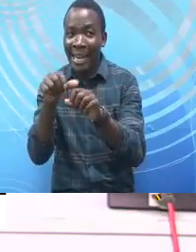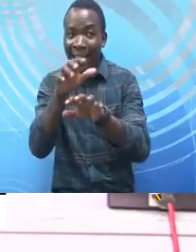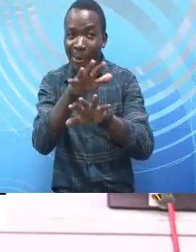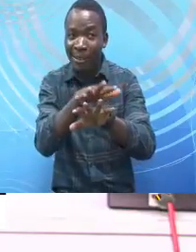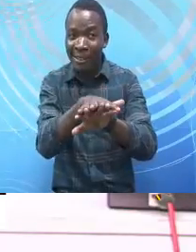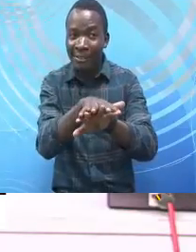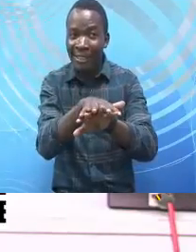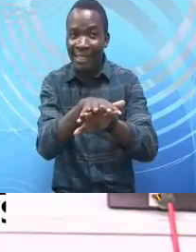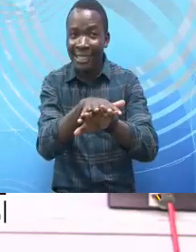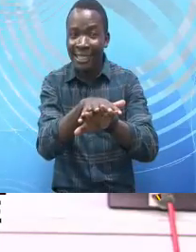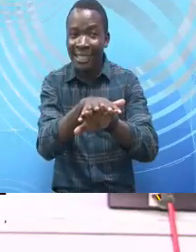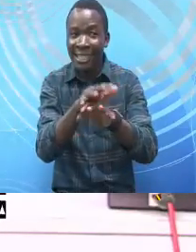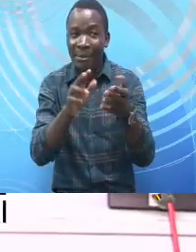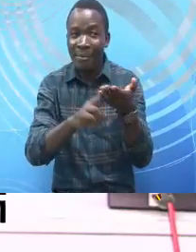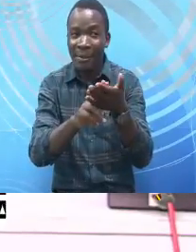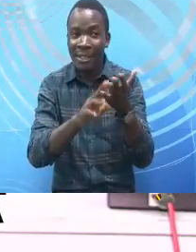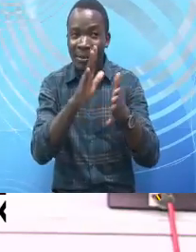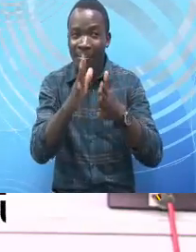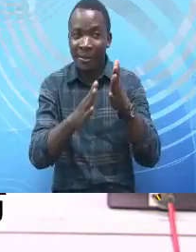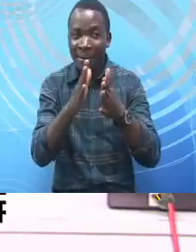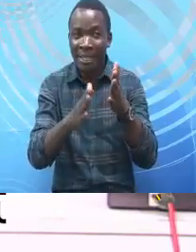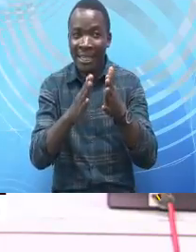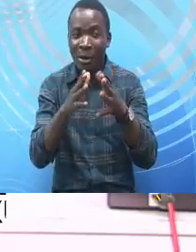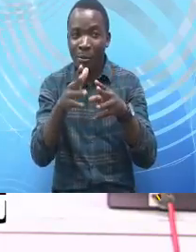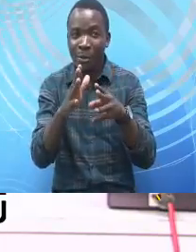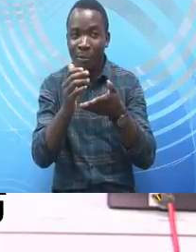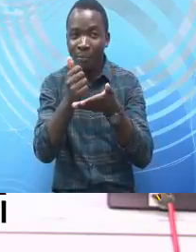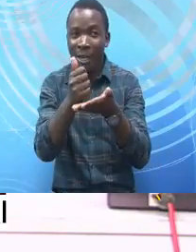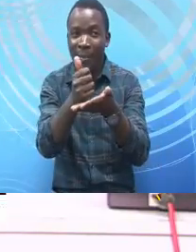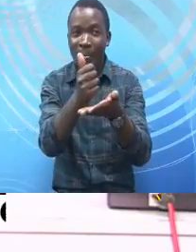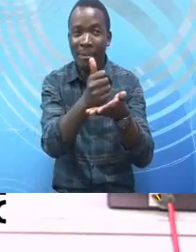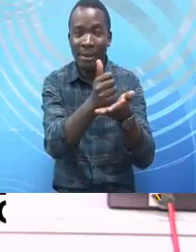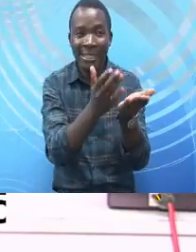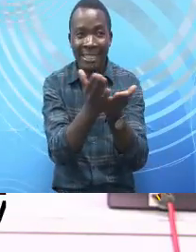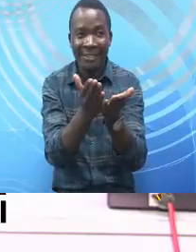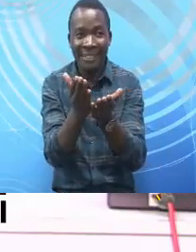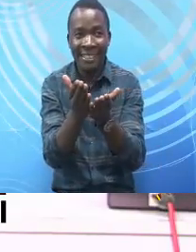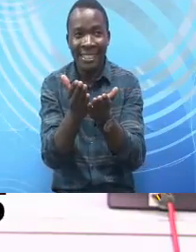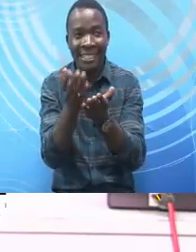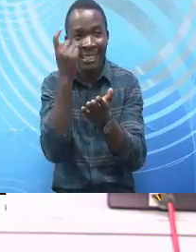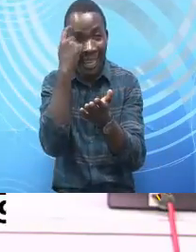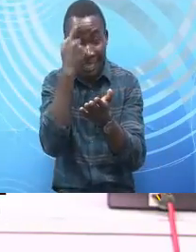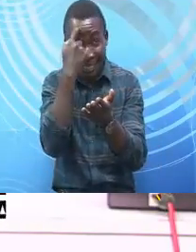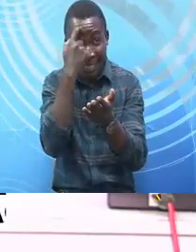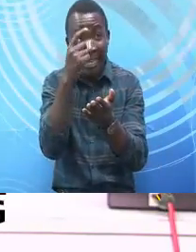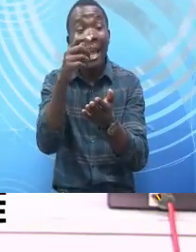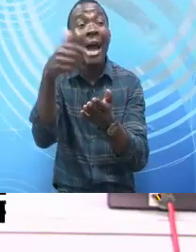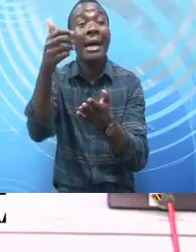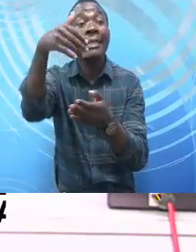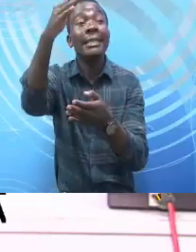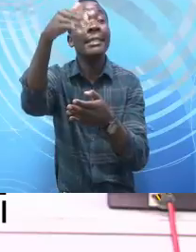kudaheza imikoreshereze y'ururimi rw'amarenga uburyo mugenda mufashwa na serivisi z'igihugu mu ahandi hirya no